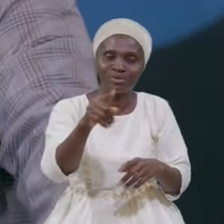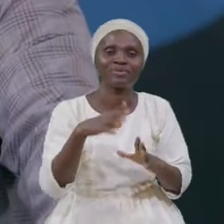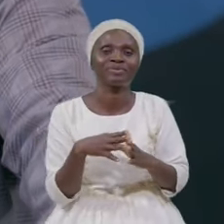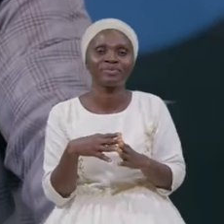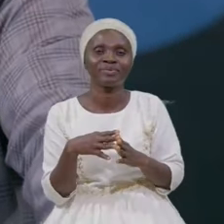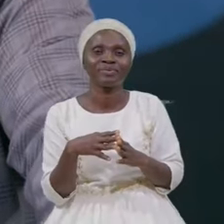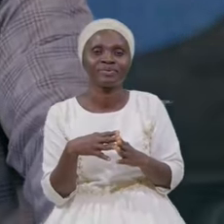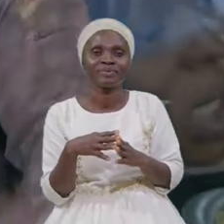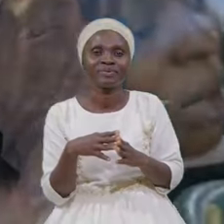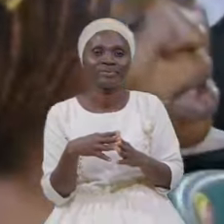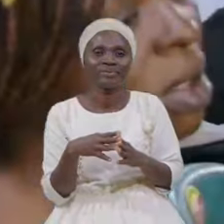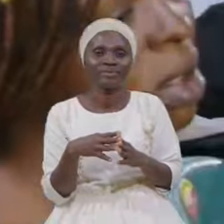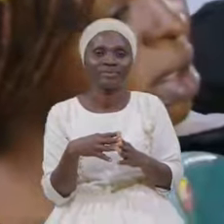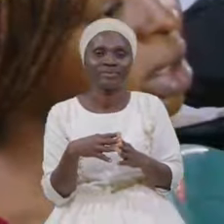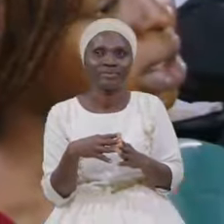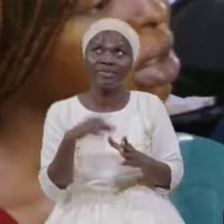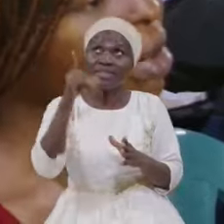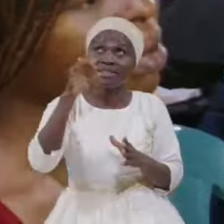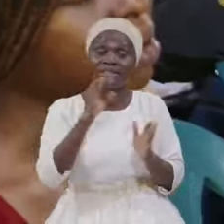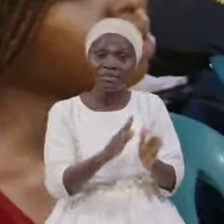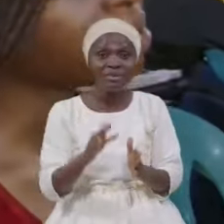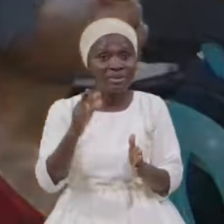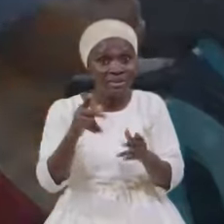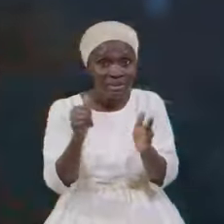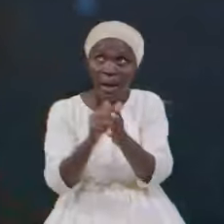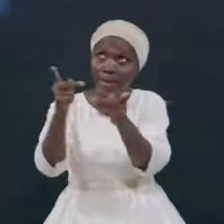Il prépare cette place pour toi.